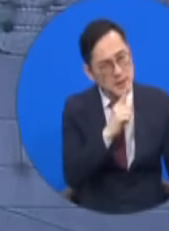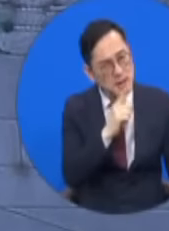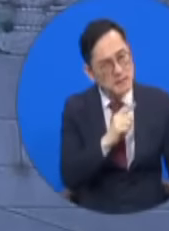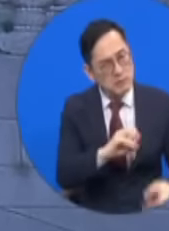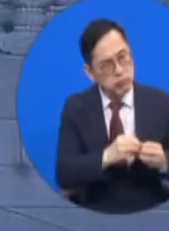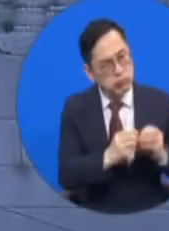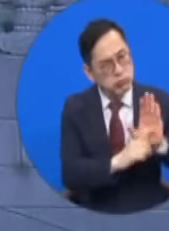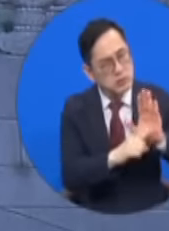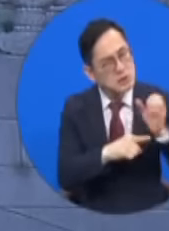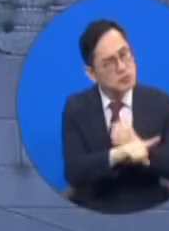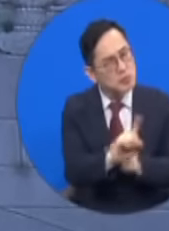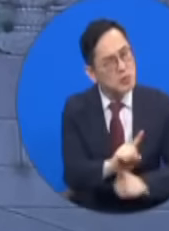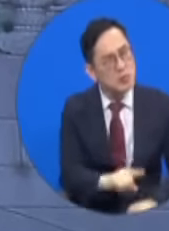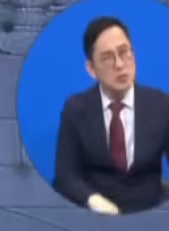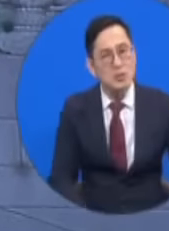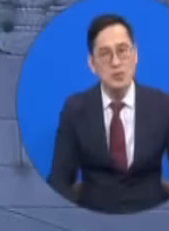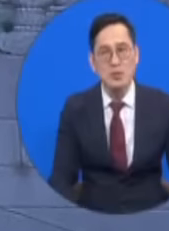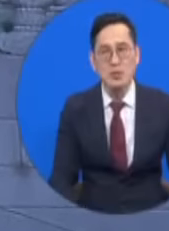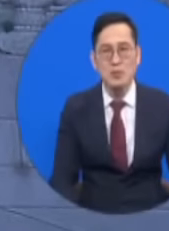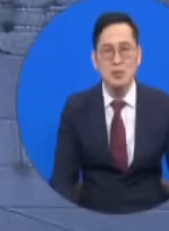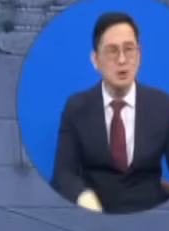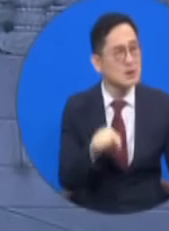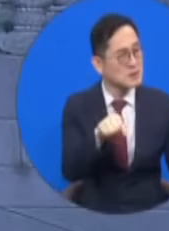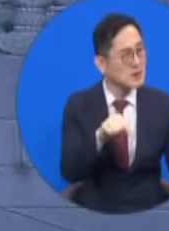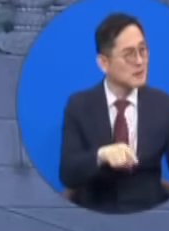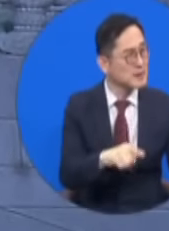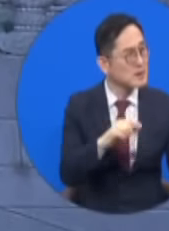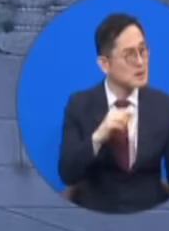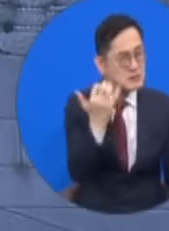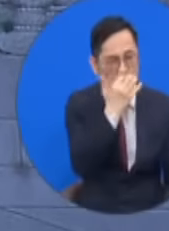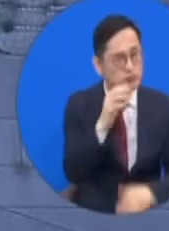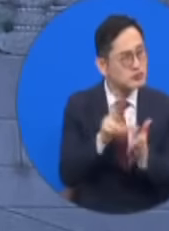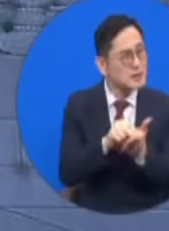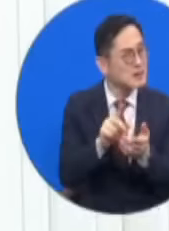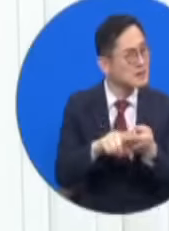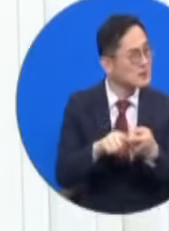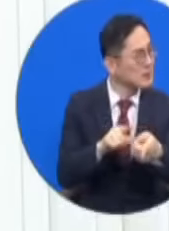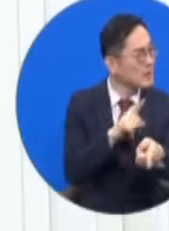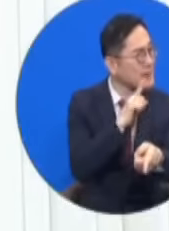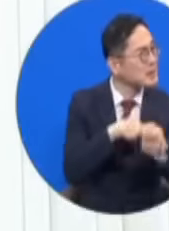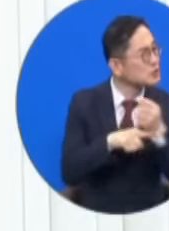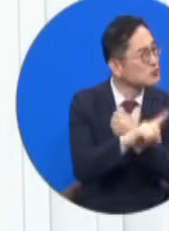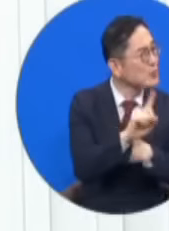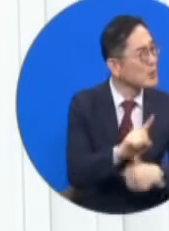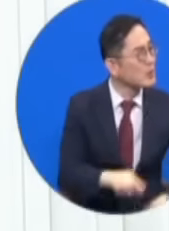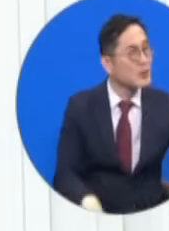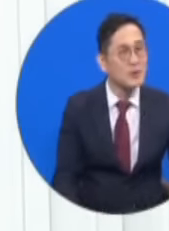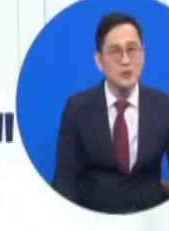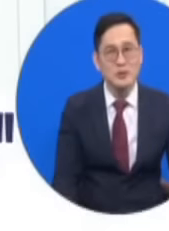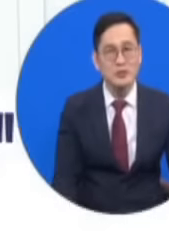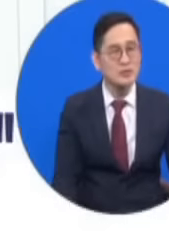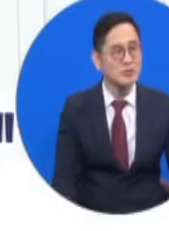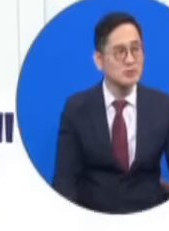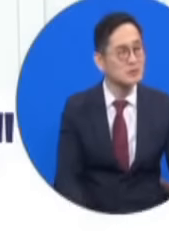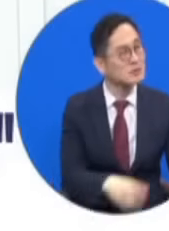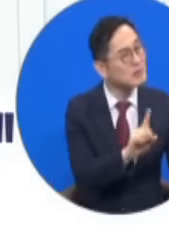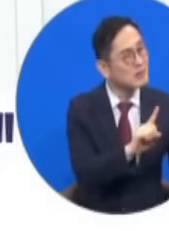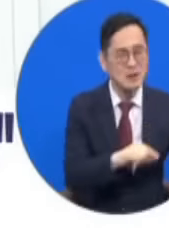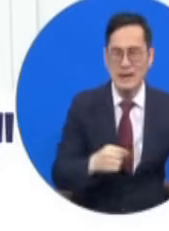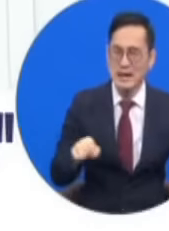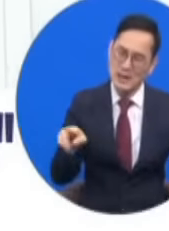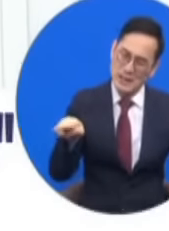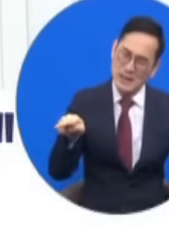여성 행정관님 왜 그러신 걸까요? 모르겠어요. 저도 스트레스 받아요. 스트레스 받아요? 네. 여성도 스트레스 받는다. 네.